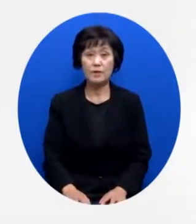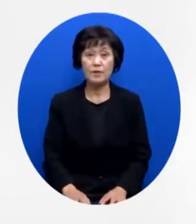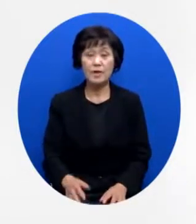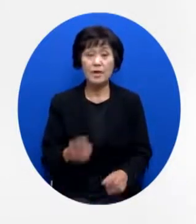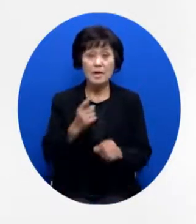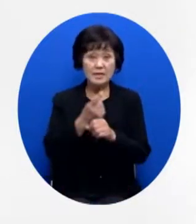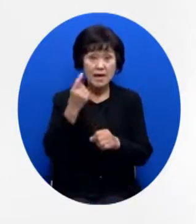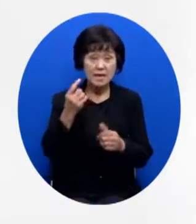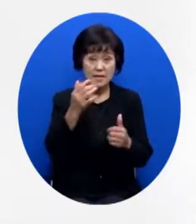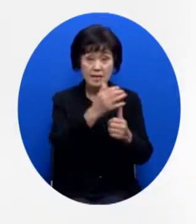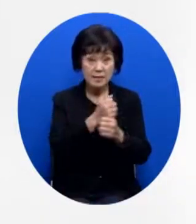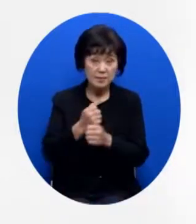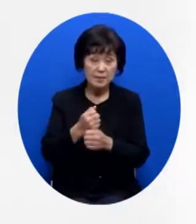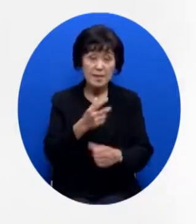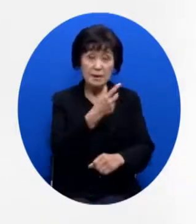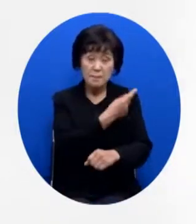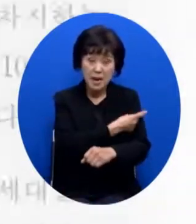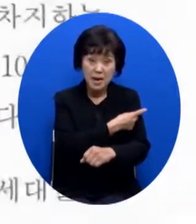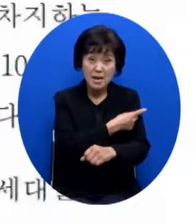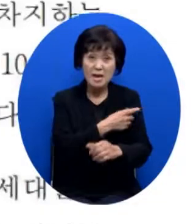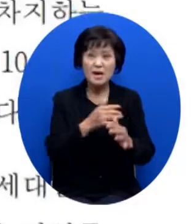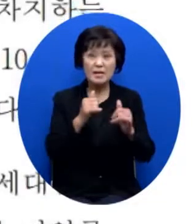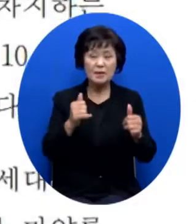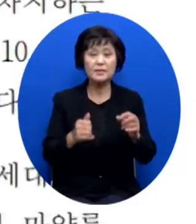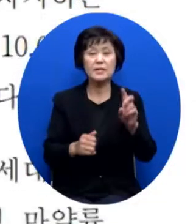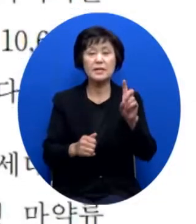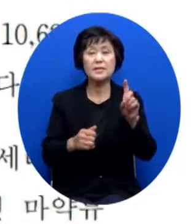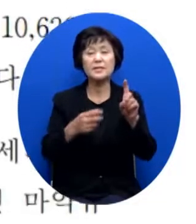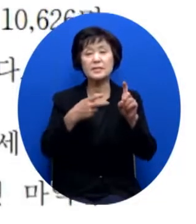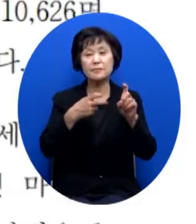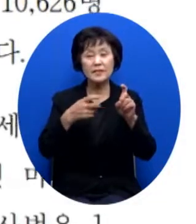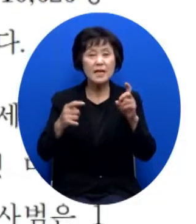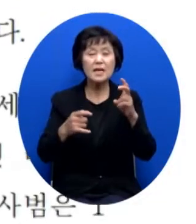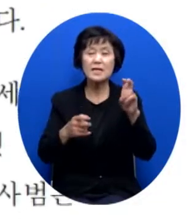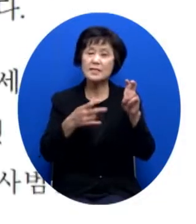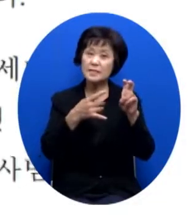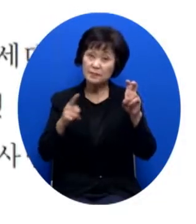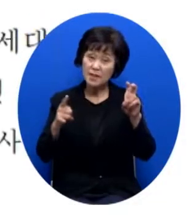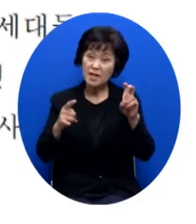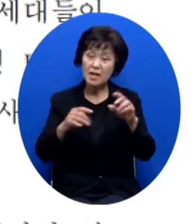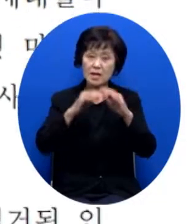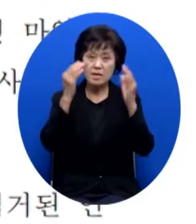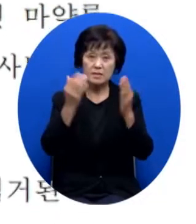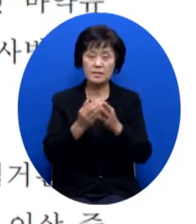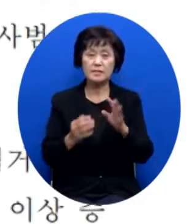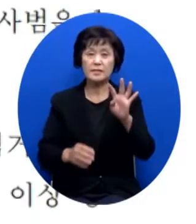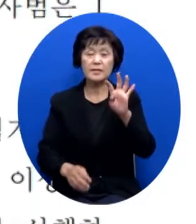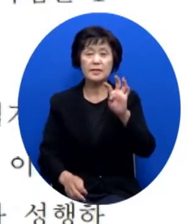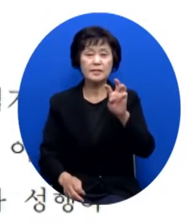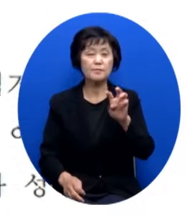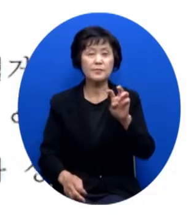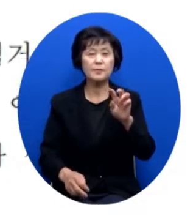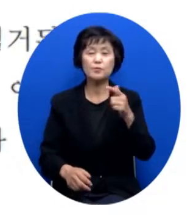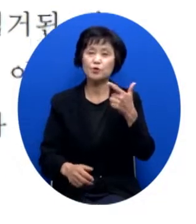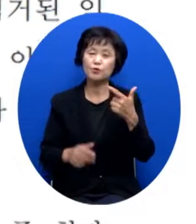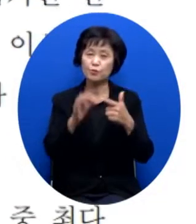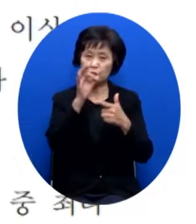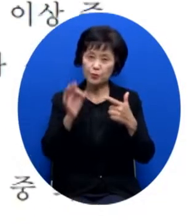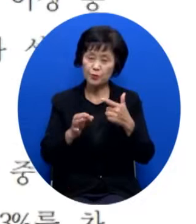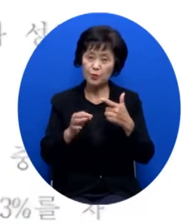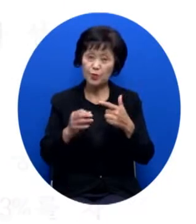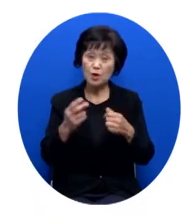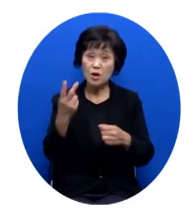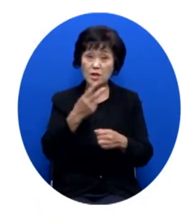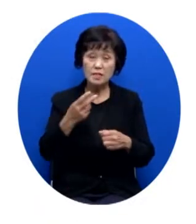지난해 검거된 마약 사범 가운데 10대와 20대의 비율은 전체의 약 36%로 2017년보다 2배